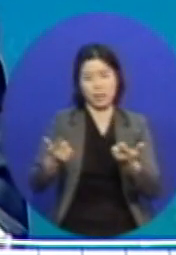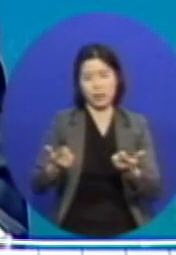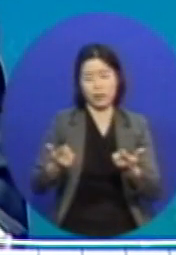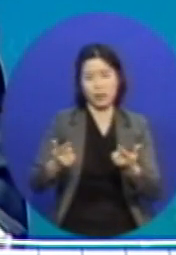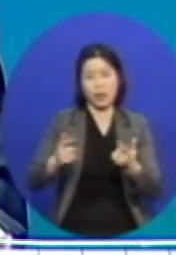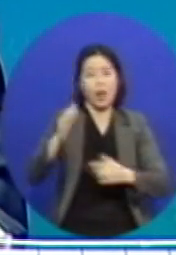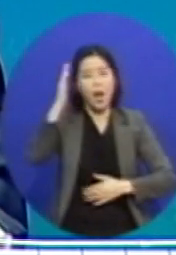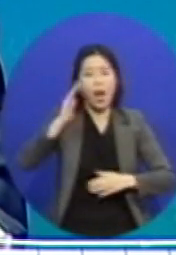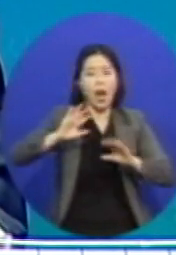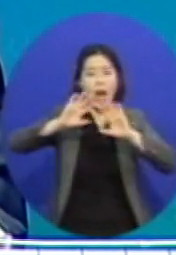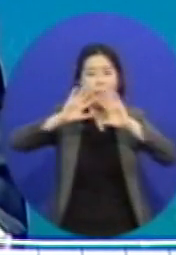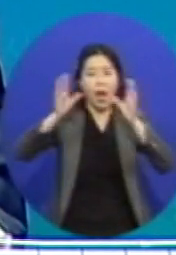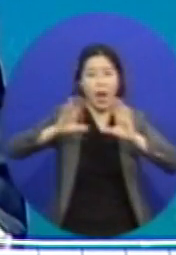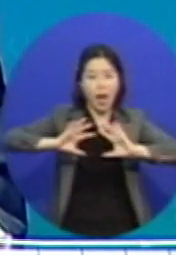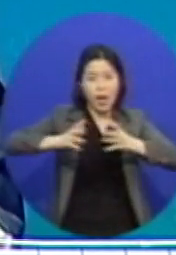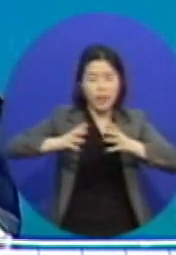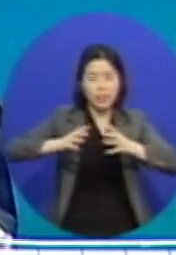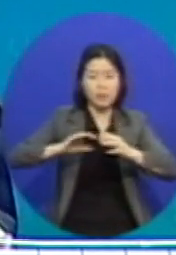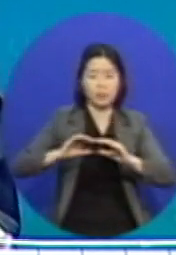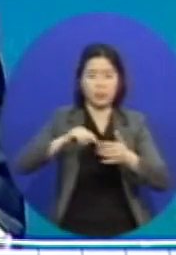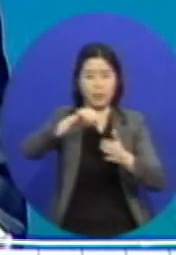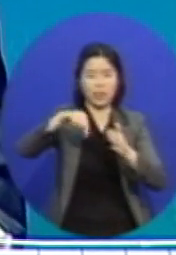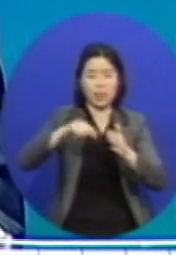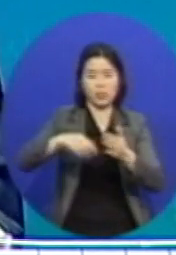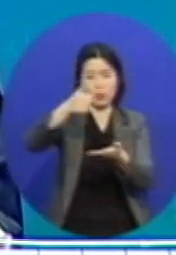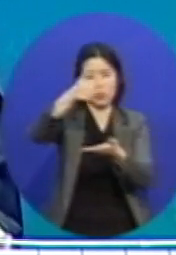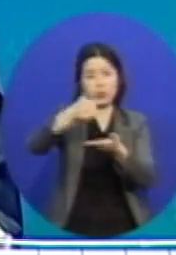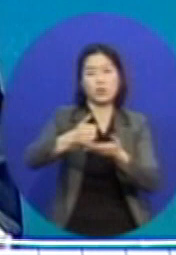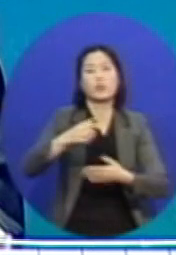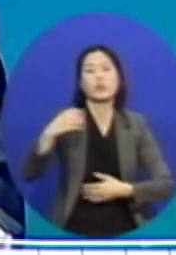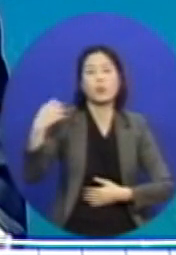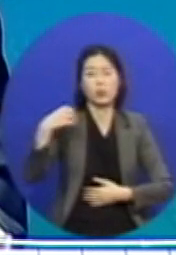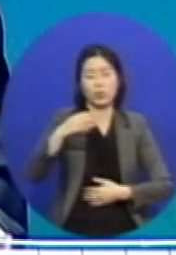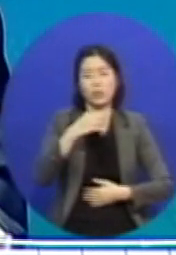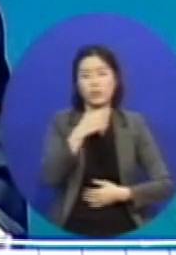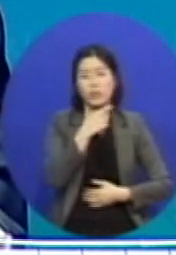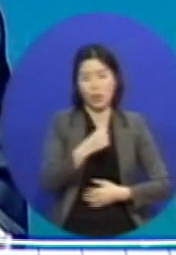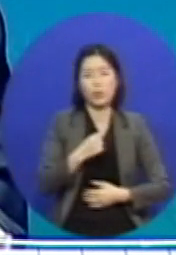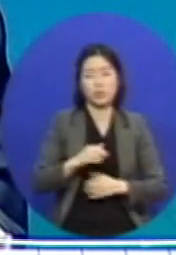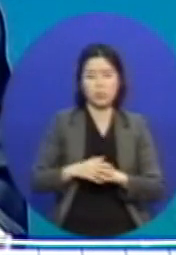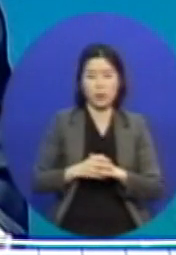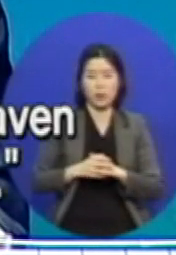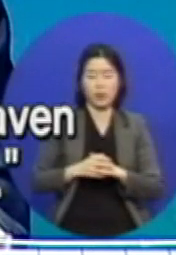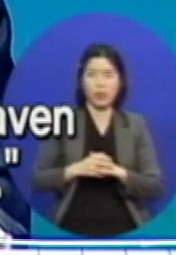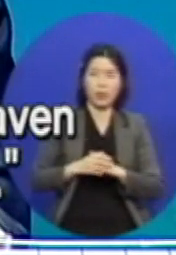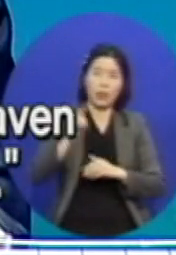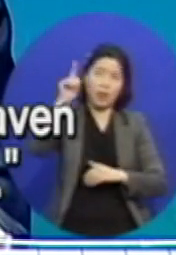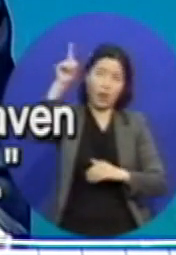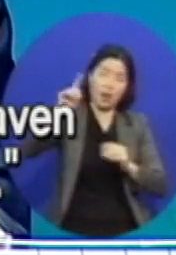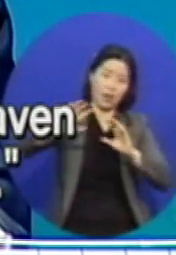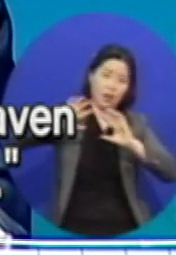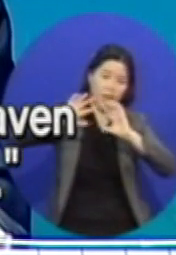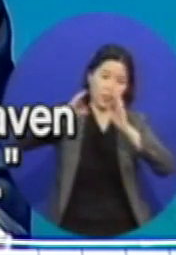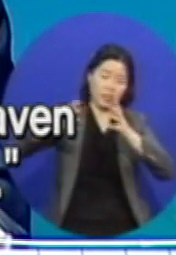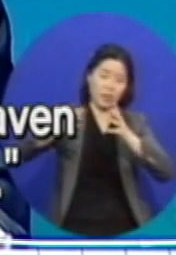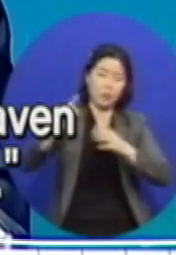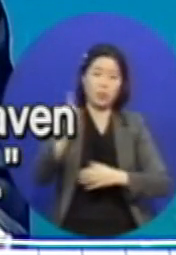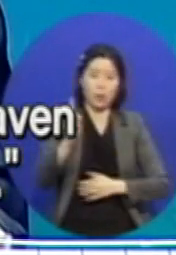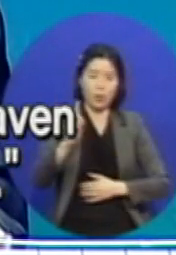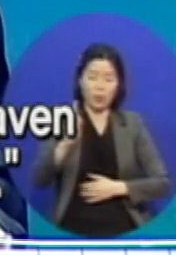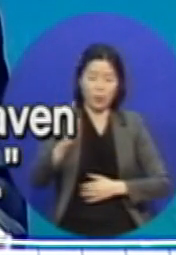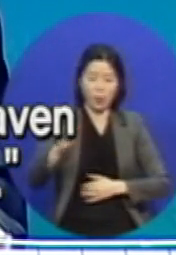되고 싶은 거죠 여러분 예수님께서 천국이 뭔가 천국은 밭에 감추인